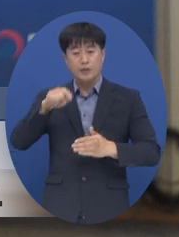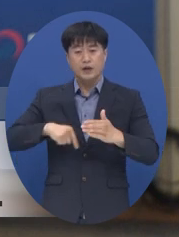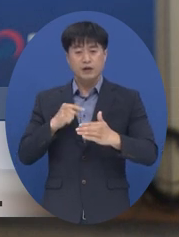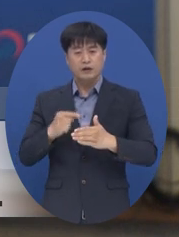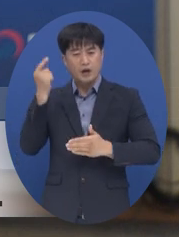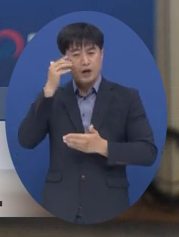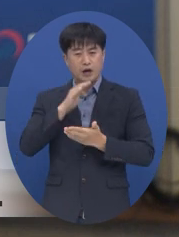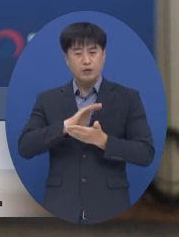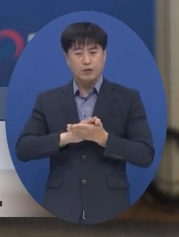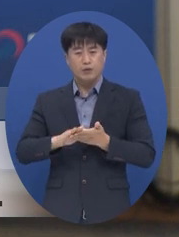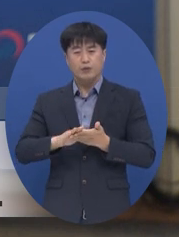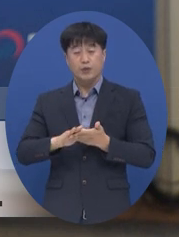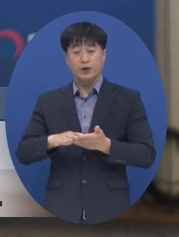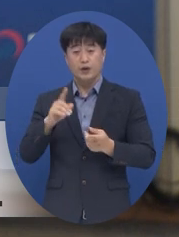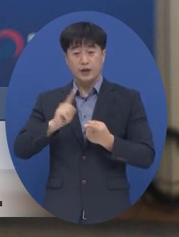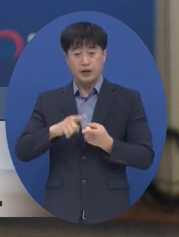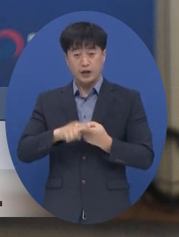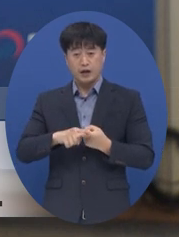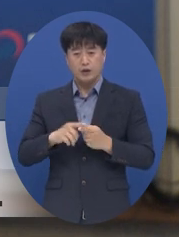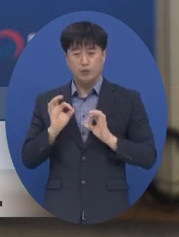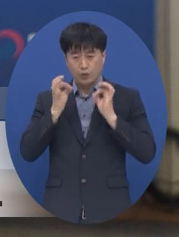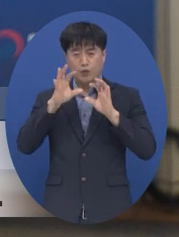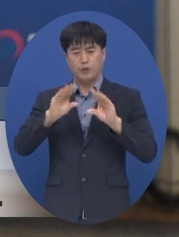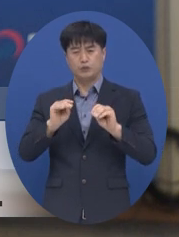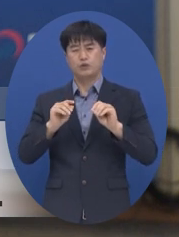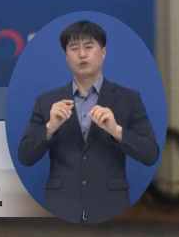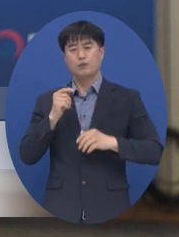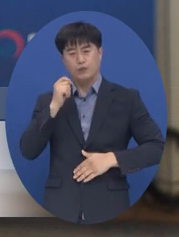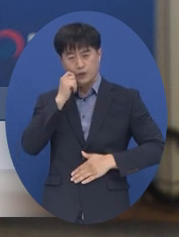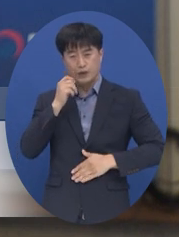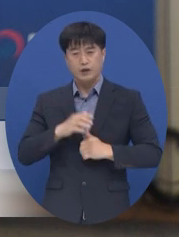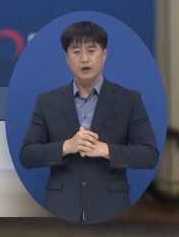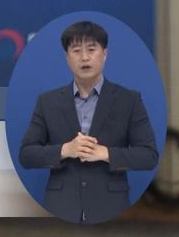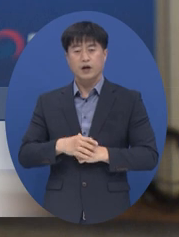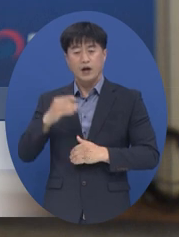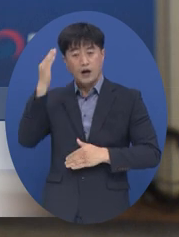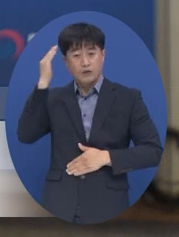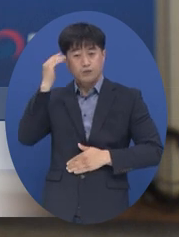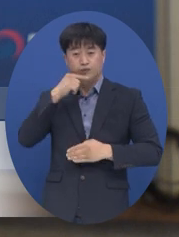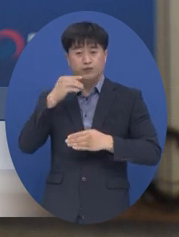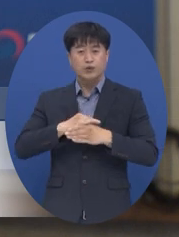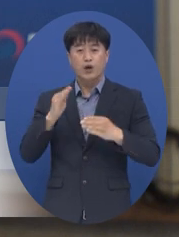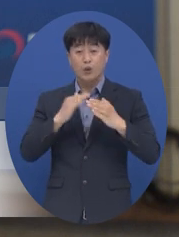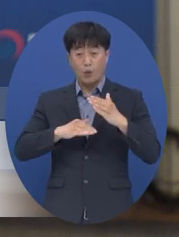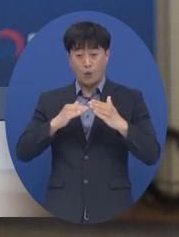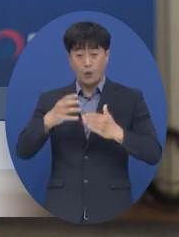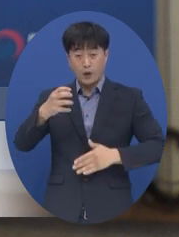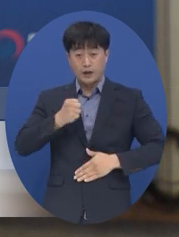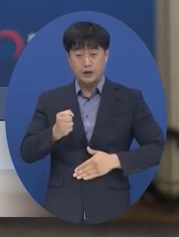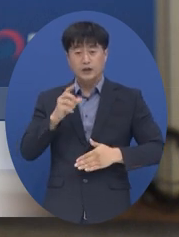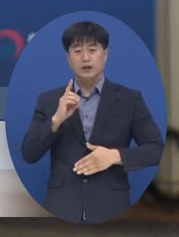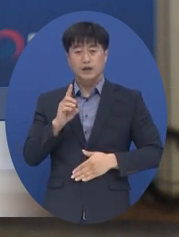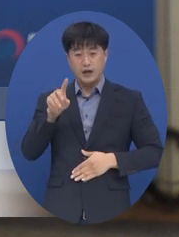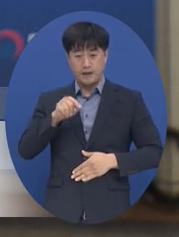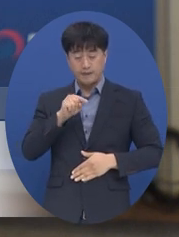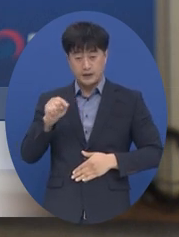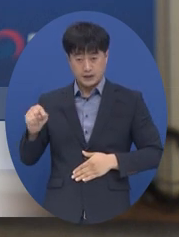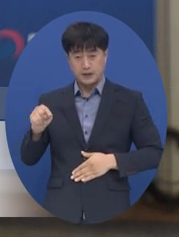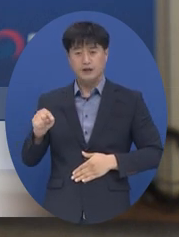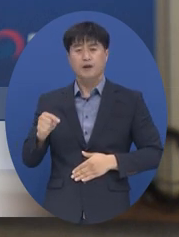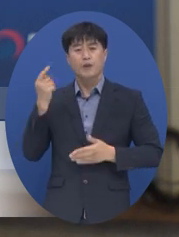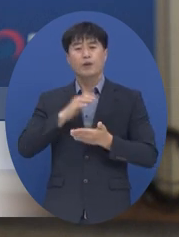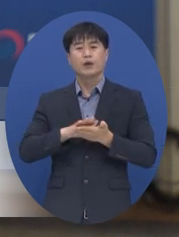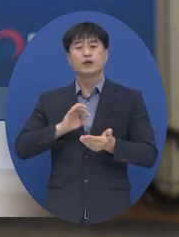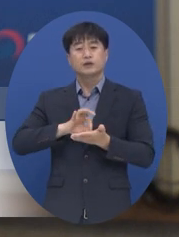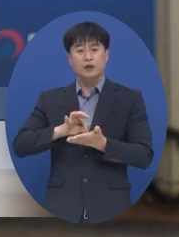한반도 평화에 대한 물에 노력을 멈출 수는 없습니다 남북이 공유하고 있는 dmg 를 회화적으로 활용하면